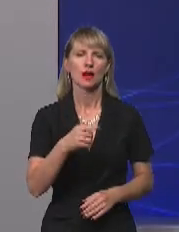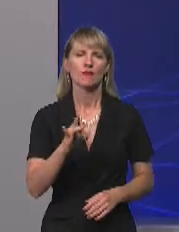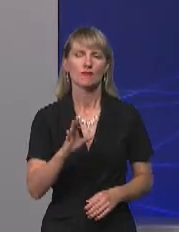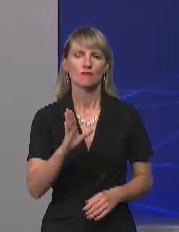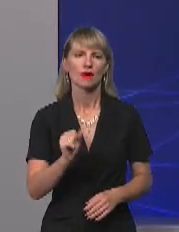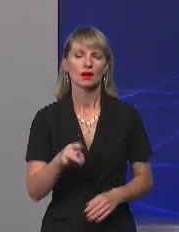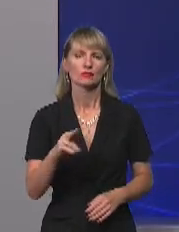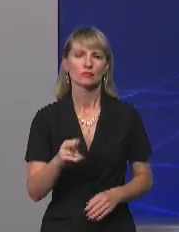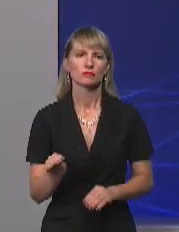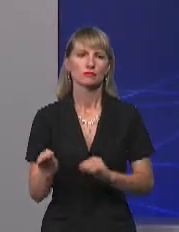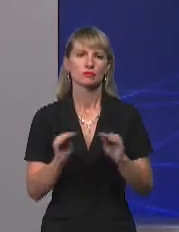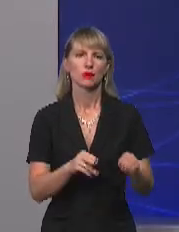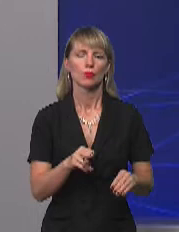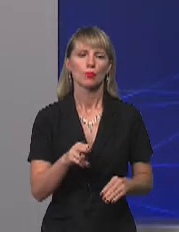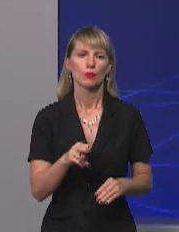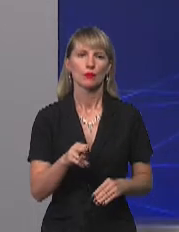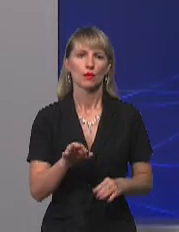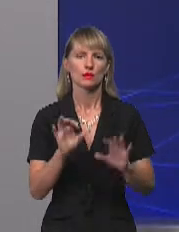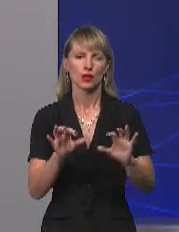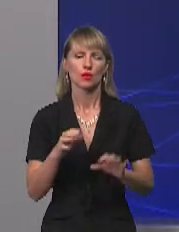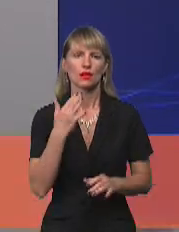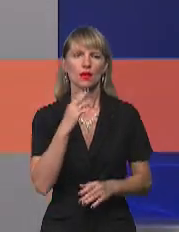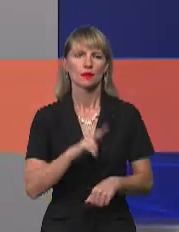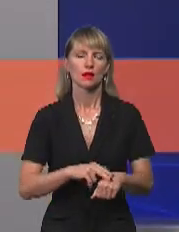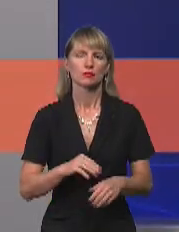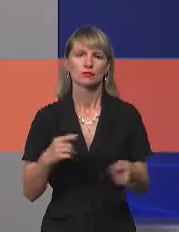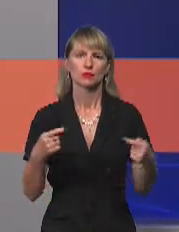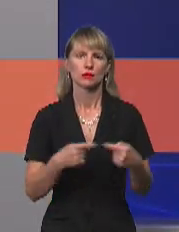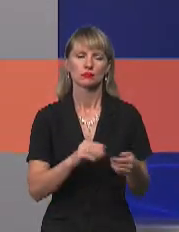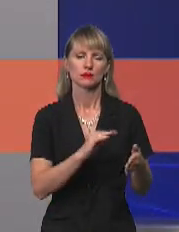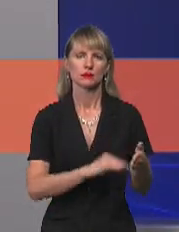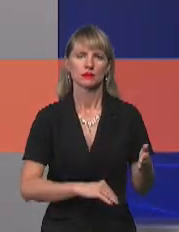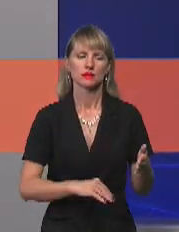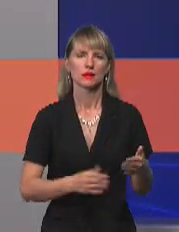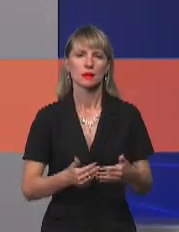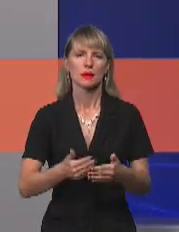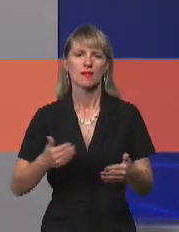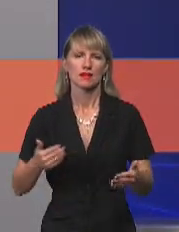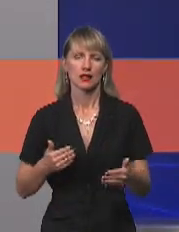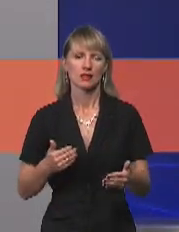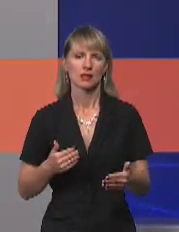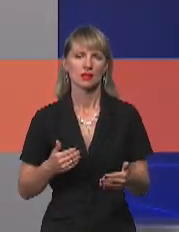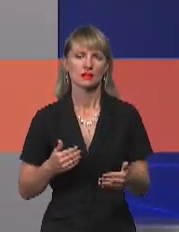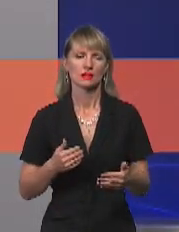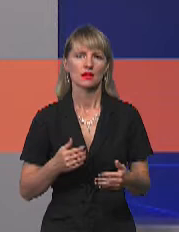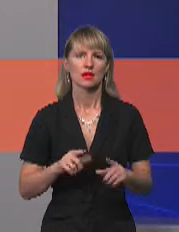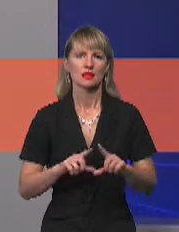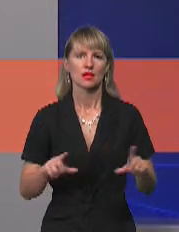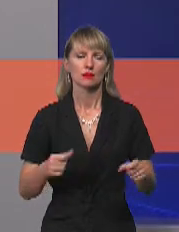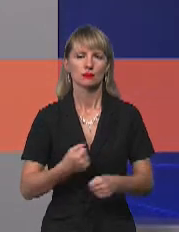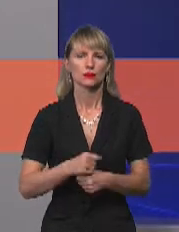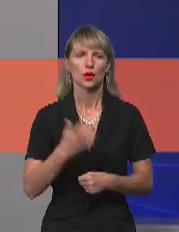відсилає нас до закону про Національну поліцію. І чітко визначено саме превентивні і заходи примусу. І тому,